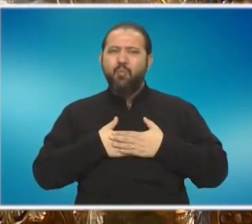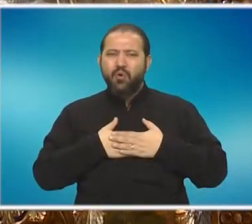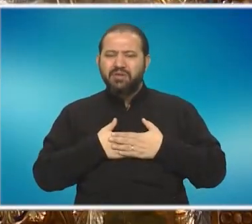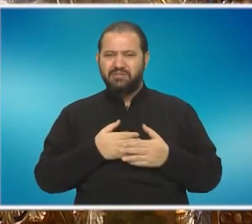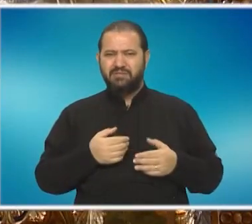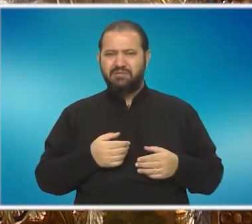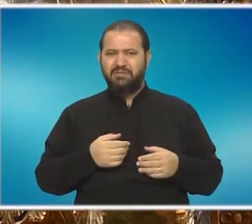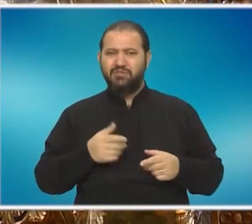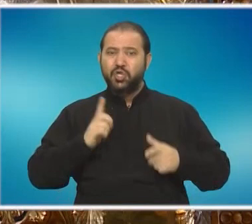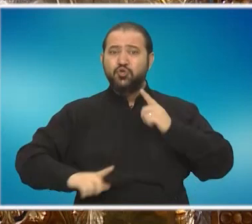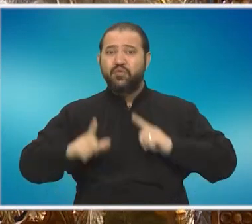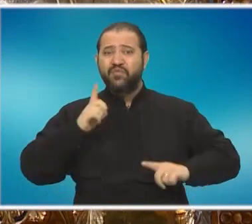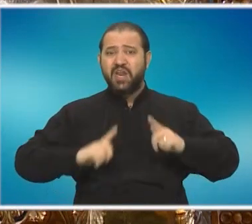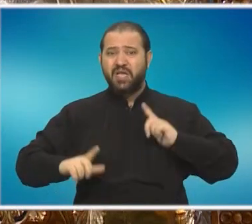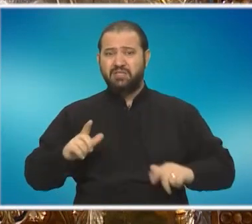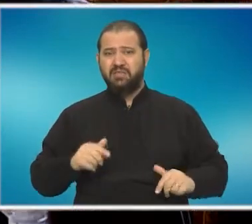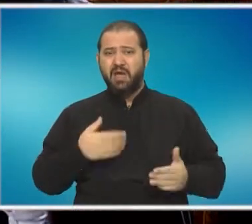ce dramă